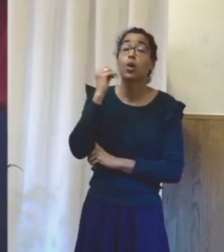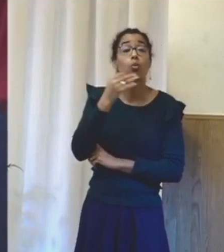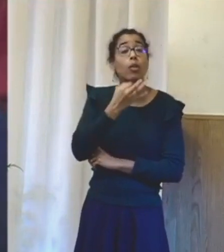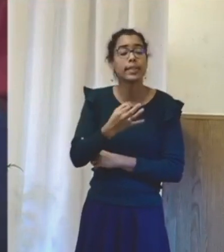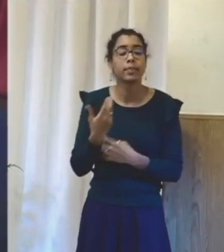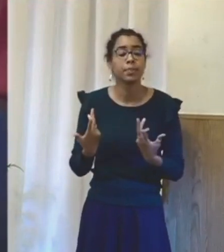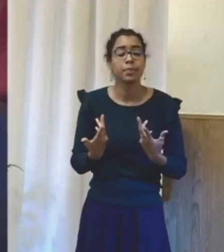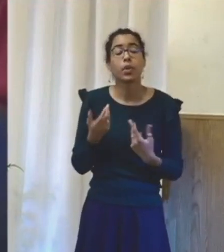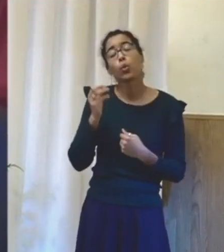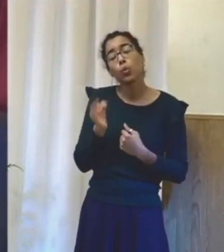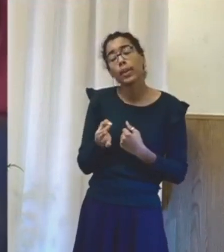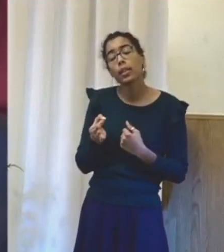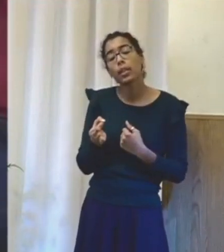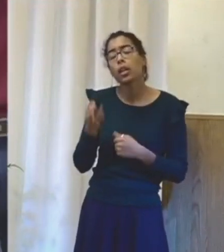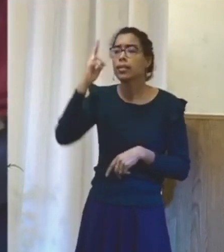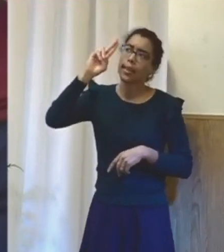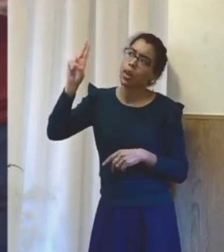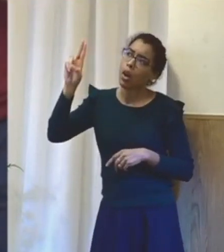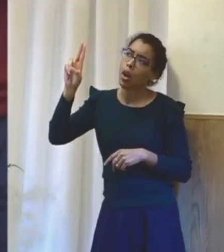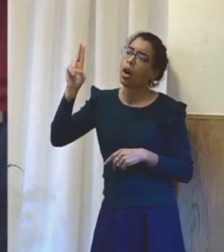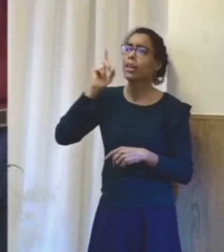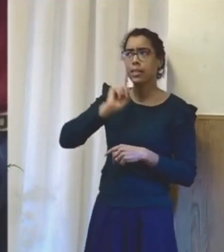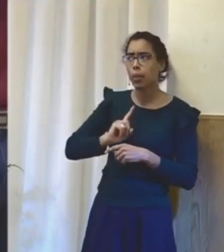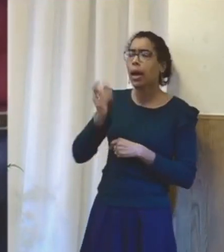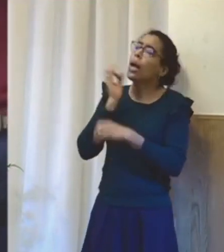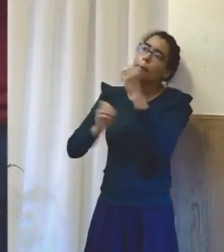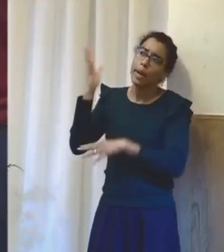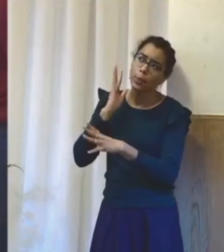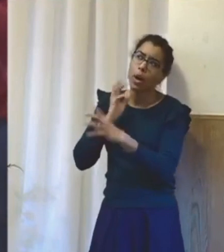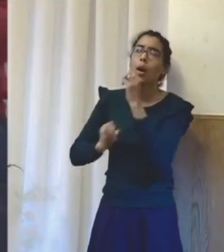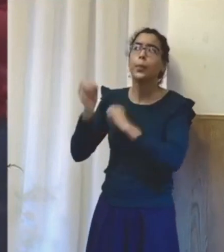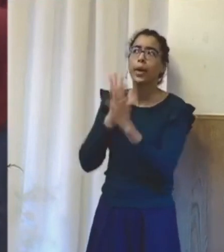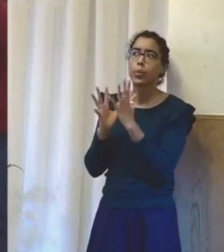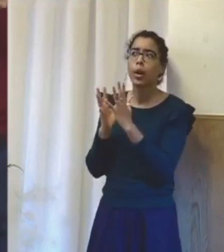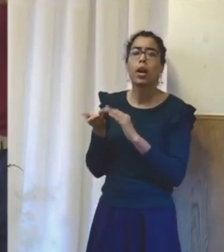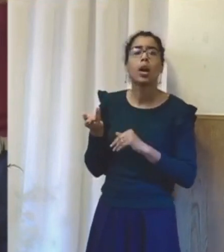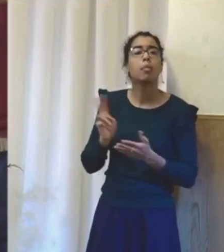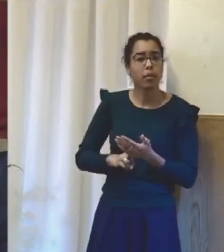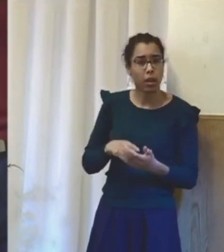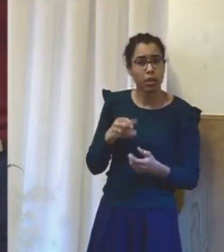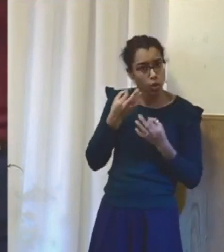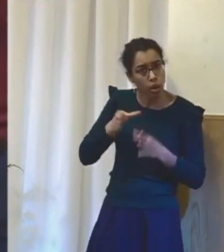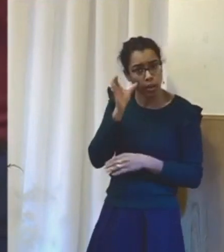que, oui, Seigneur, parle-moi, parle-moi. Mais est-ce qu'on prend le temps à l'écouter?